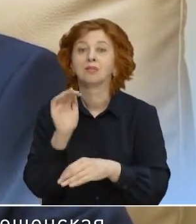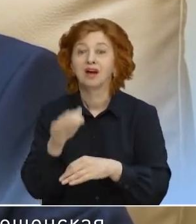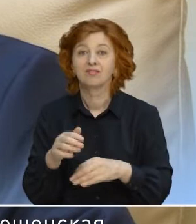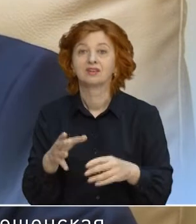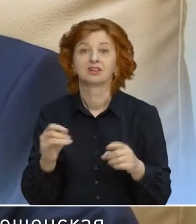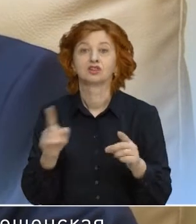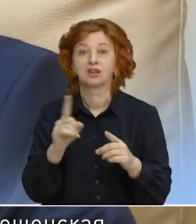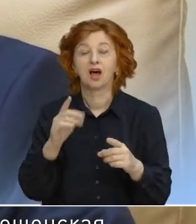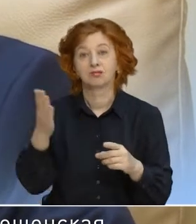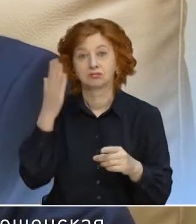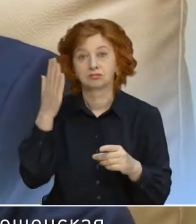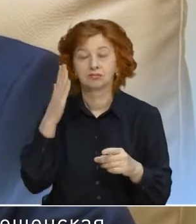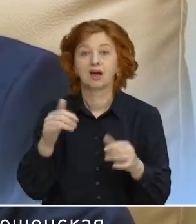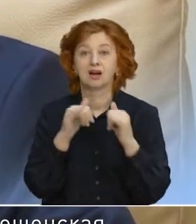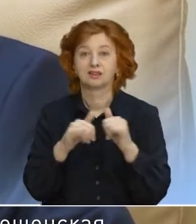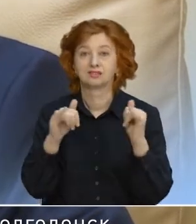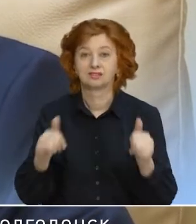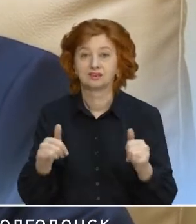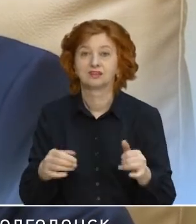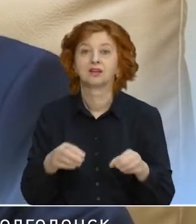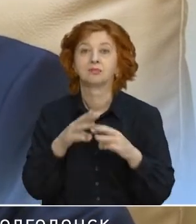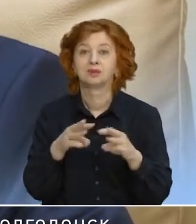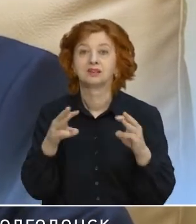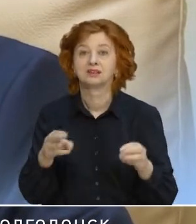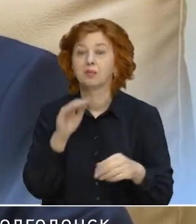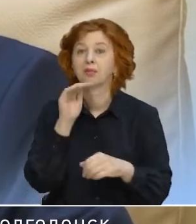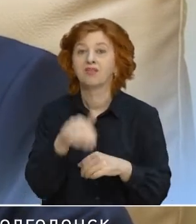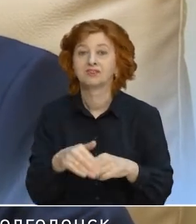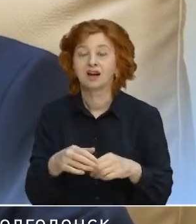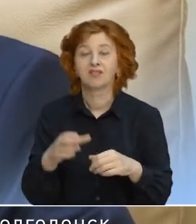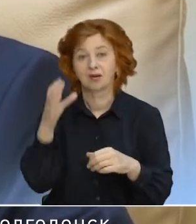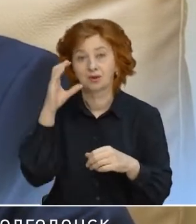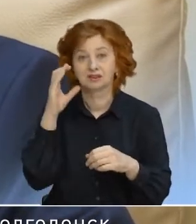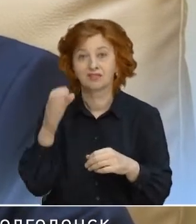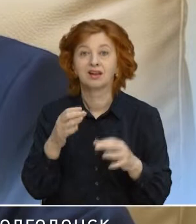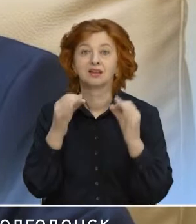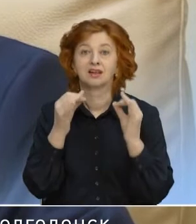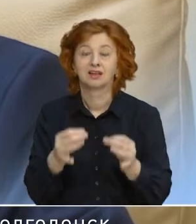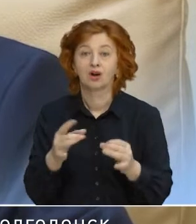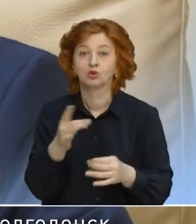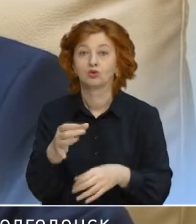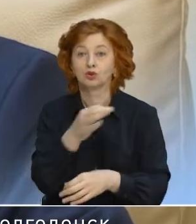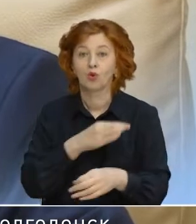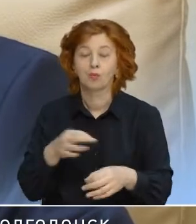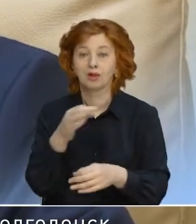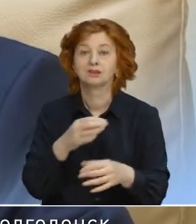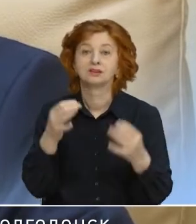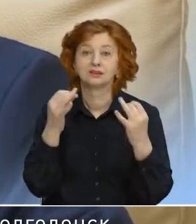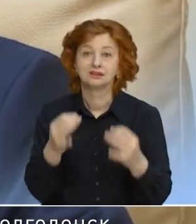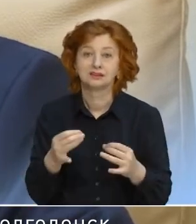роста на соответствие приказу Министерства общего и профессионального образования Ростовской области от